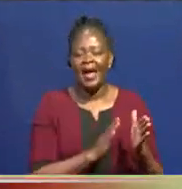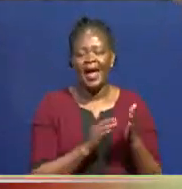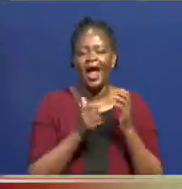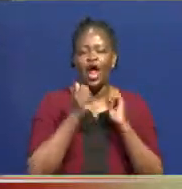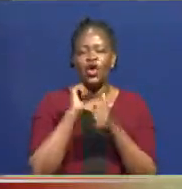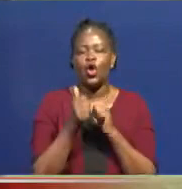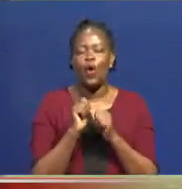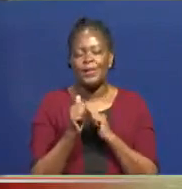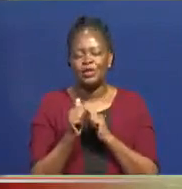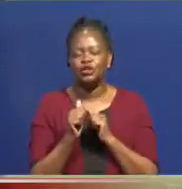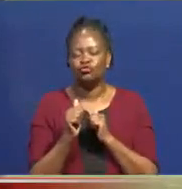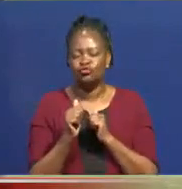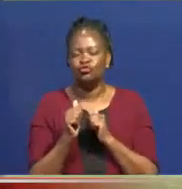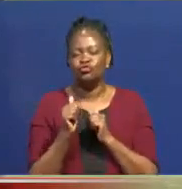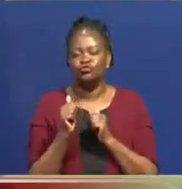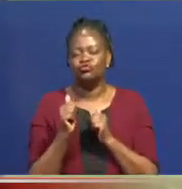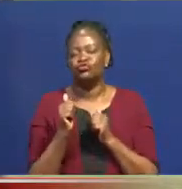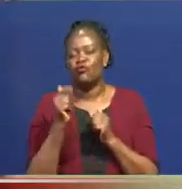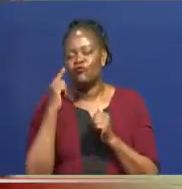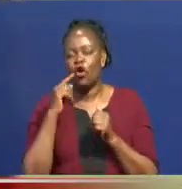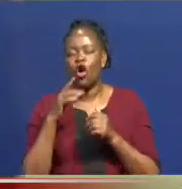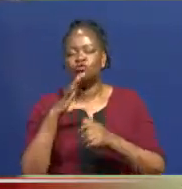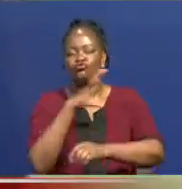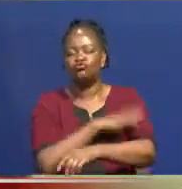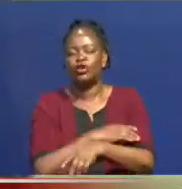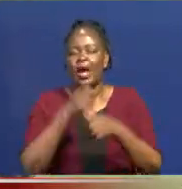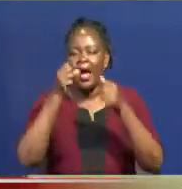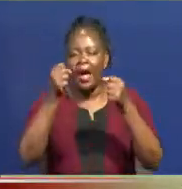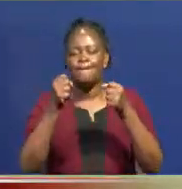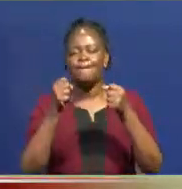mashindano ya kuwania tuzo ya nahodha, huku wachezaji wasio wa kulipwa na wale wa kulipwa wakishiriki.